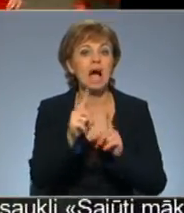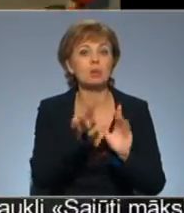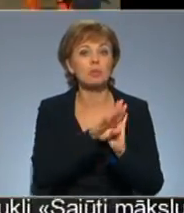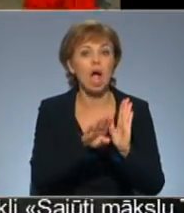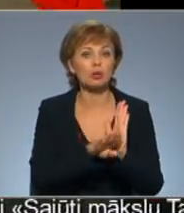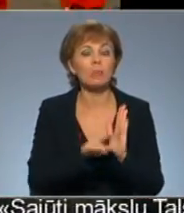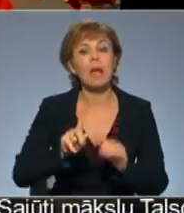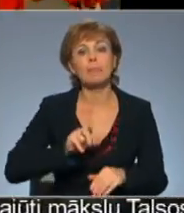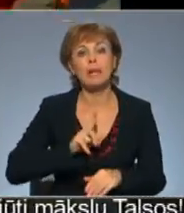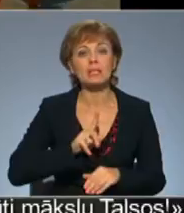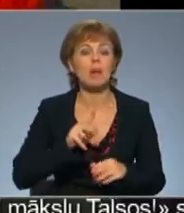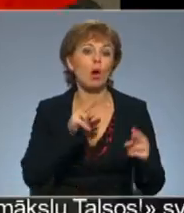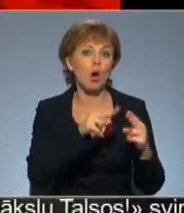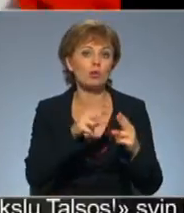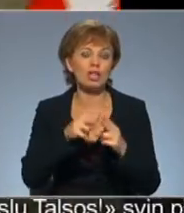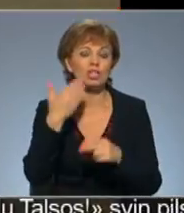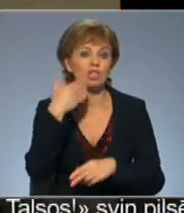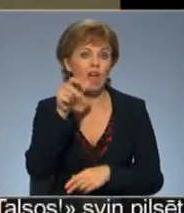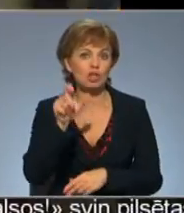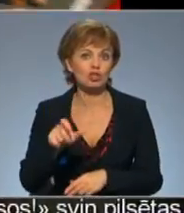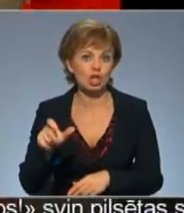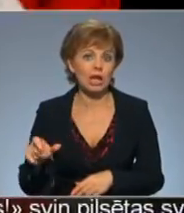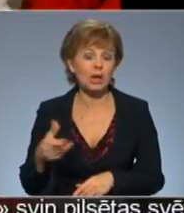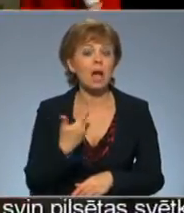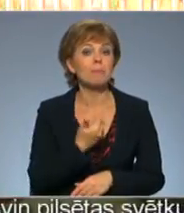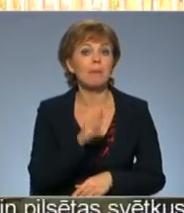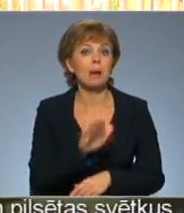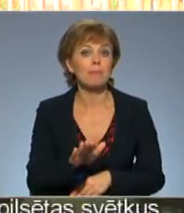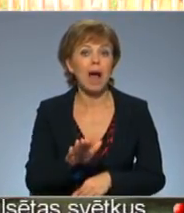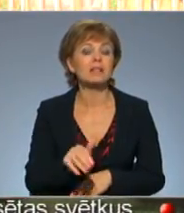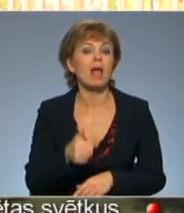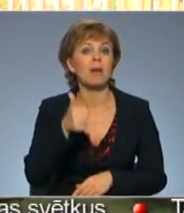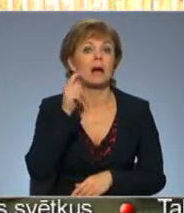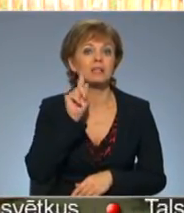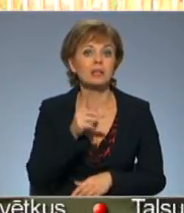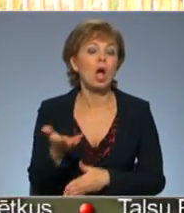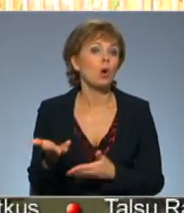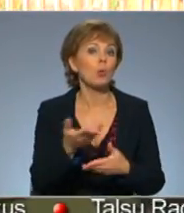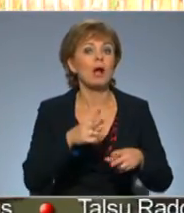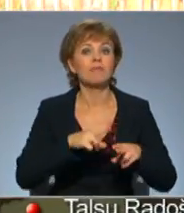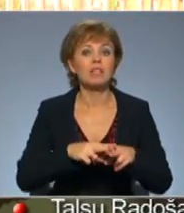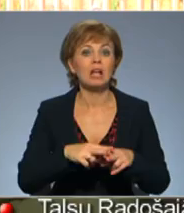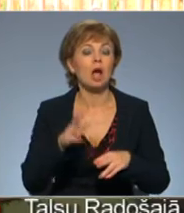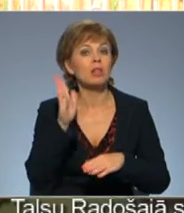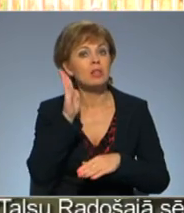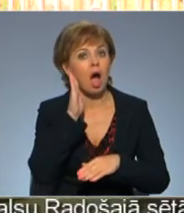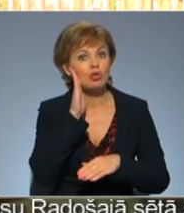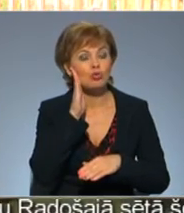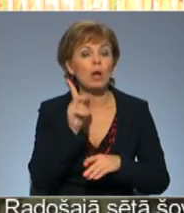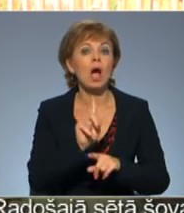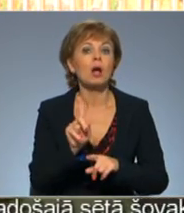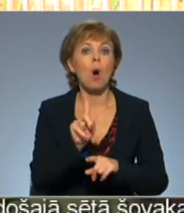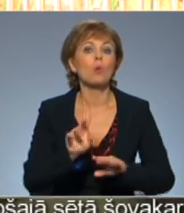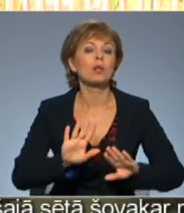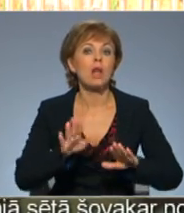piesardzību kontaktējoties ar svešiniekiem. Un ļoti labi arī, ja bērni zinātu, kurā vietā viņi nakšņo. It sevišķi, ja ir gadās kaut